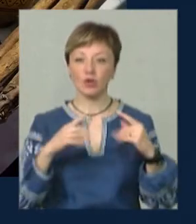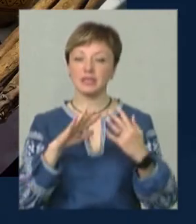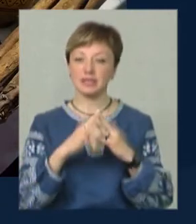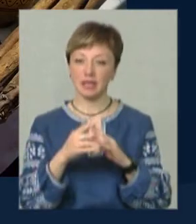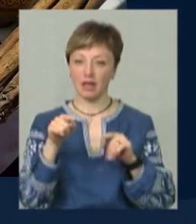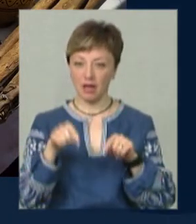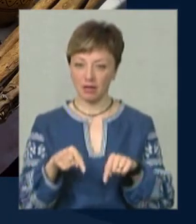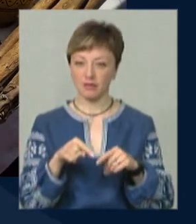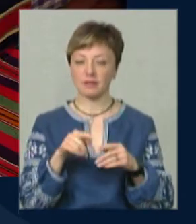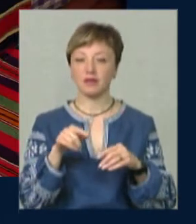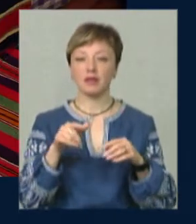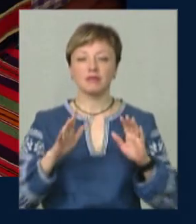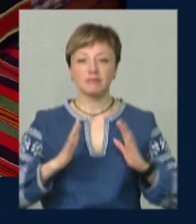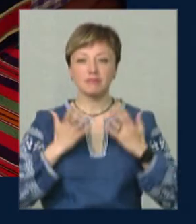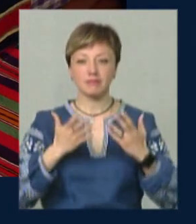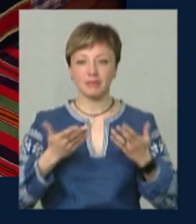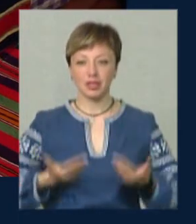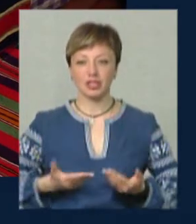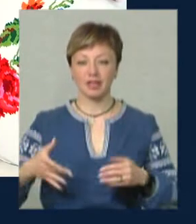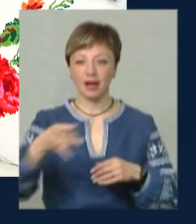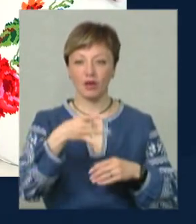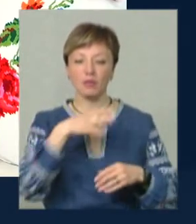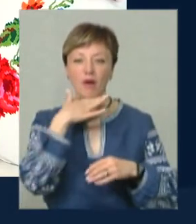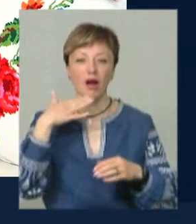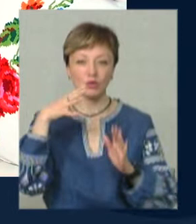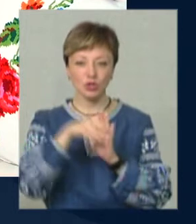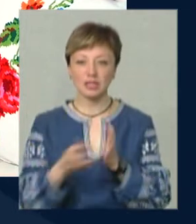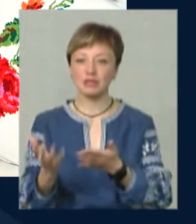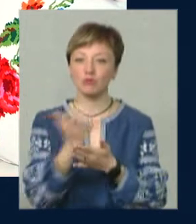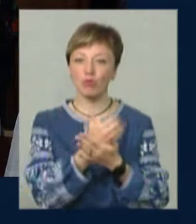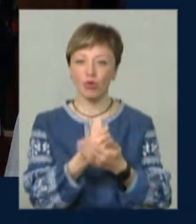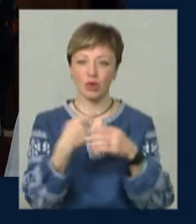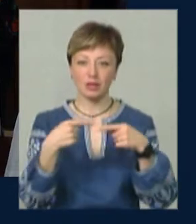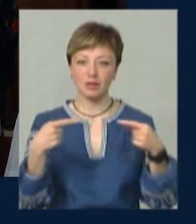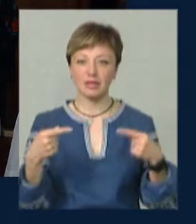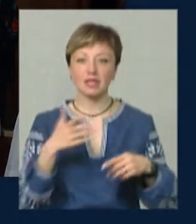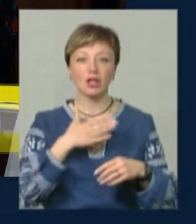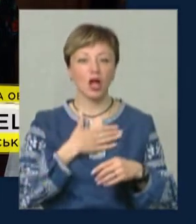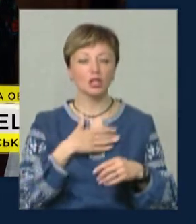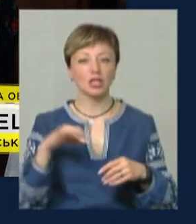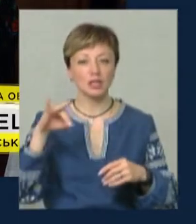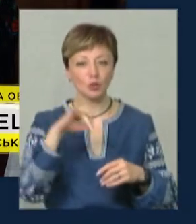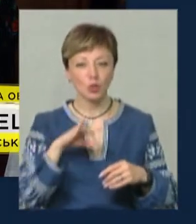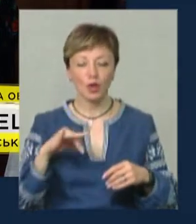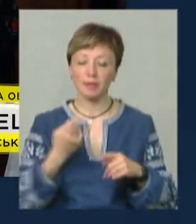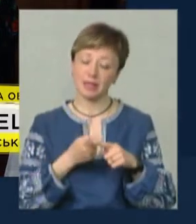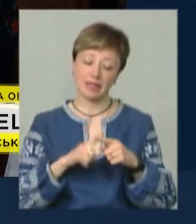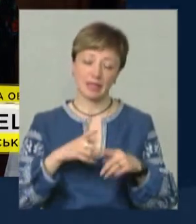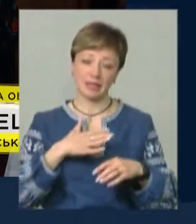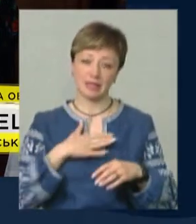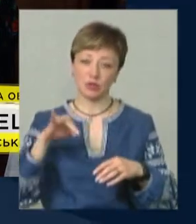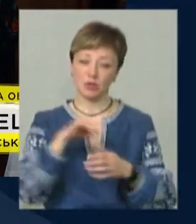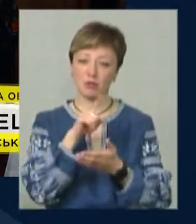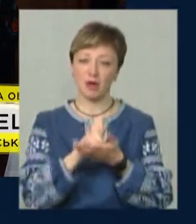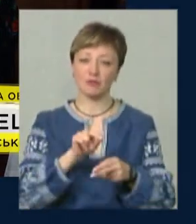у Маниківцях надихнула мешканців регіону. Багато з них долучилися до збору експонатів. Це є наша історія, ми на цій історії